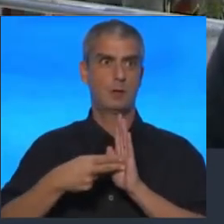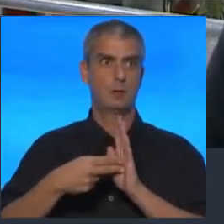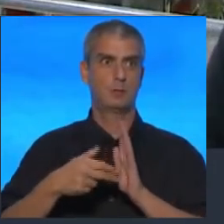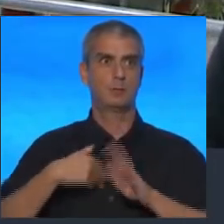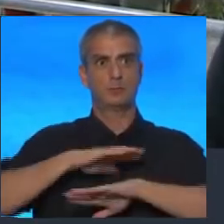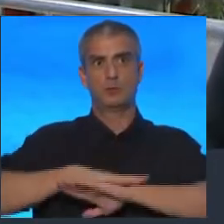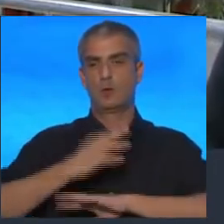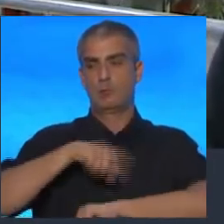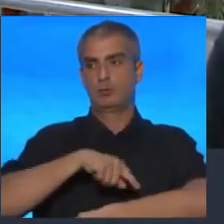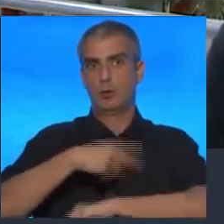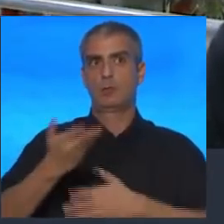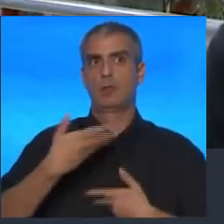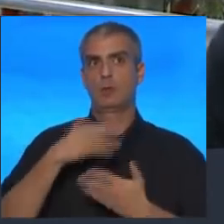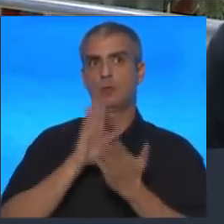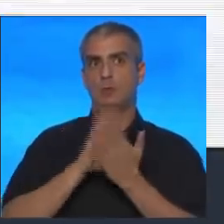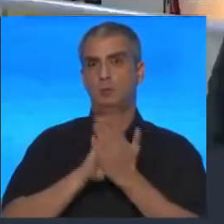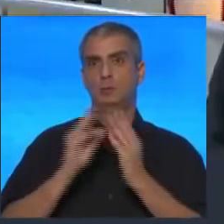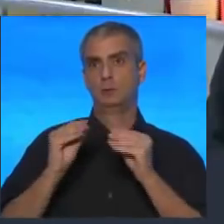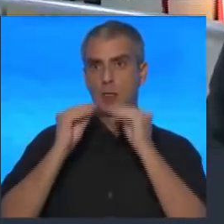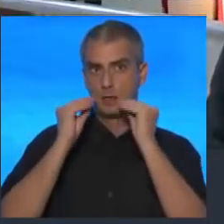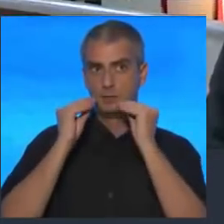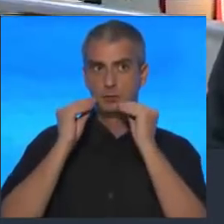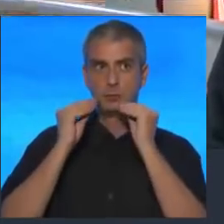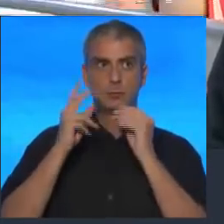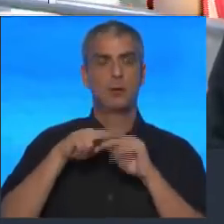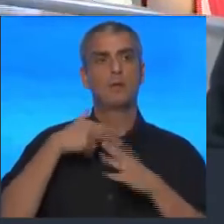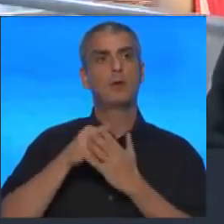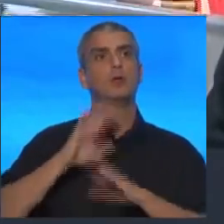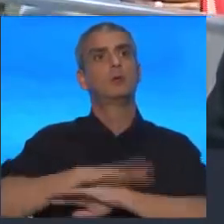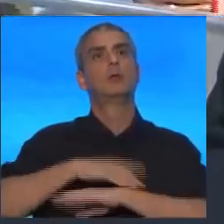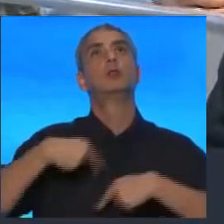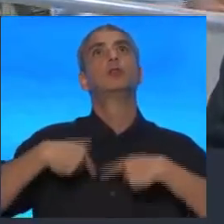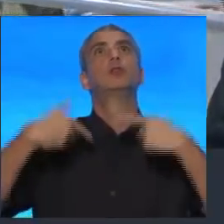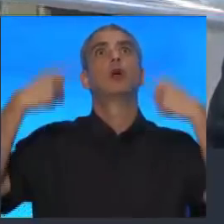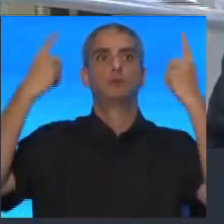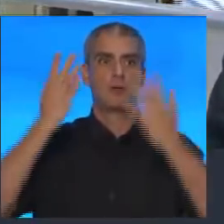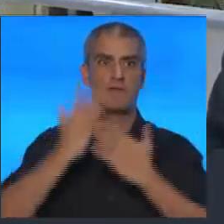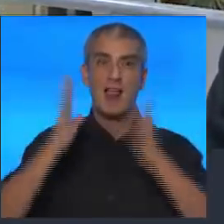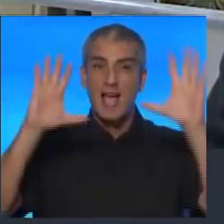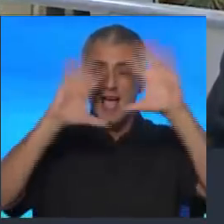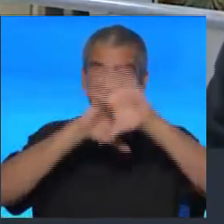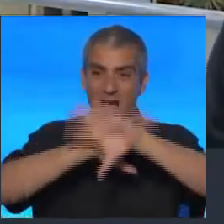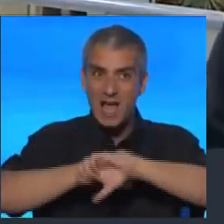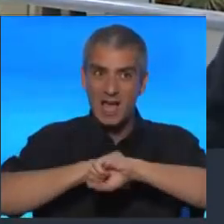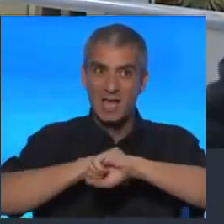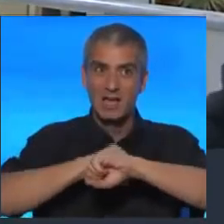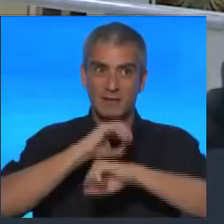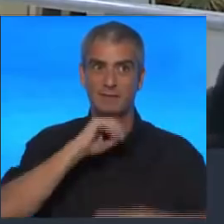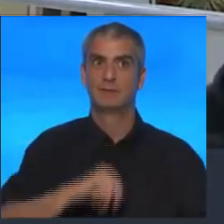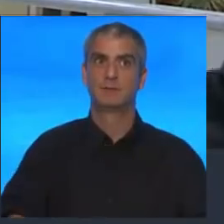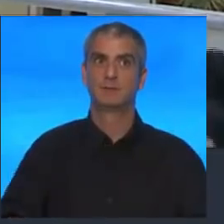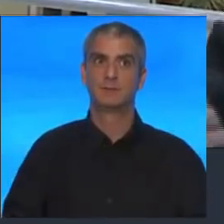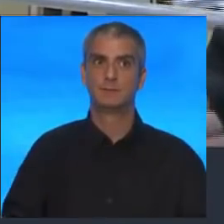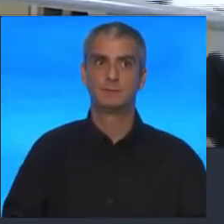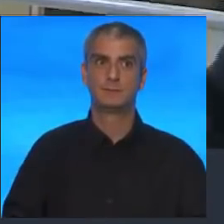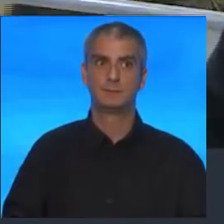сидели там несколько часов, нам дали бутерброды. Мы там сидели, также сам в закрытой комнате целые сутки. Но ближе к